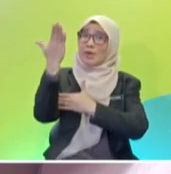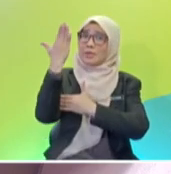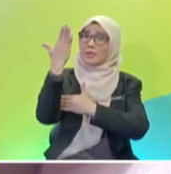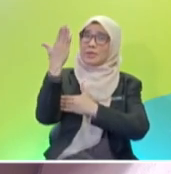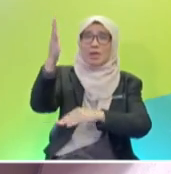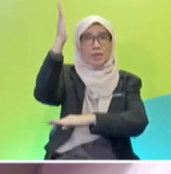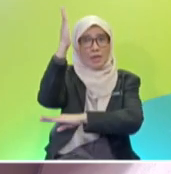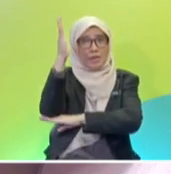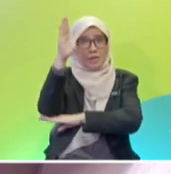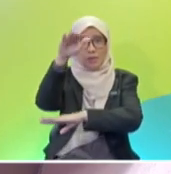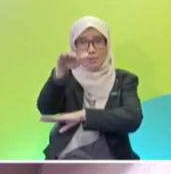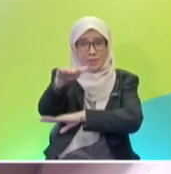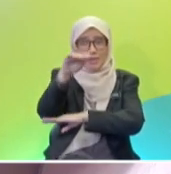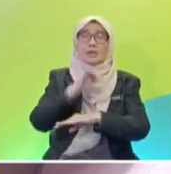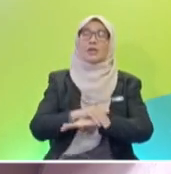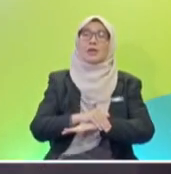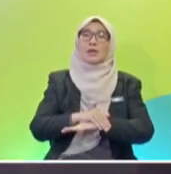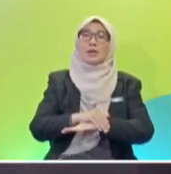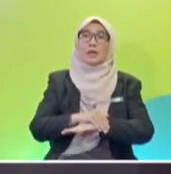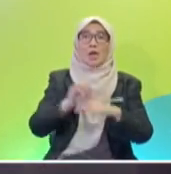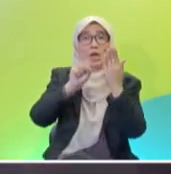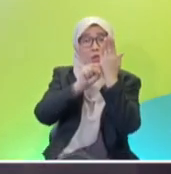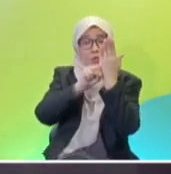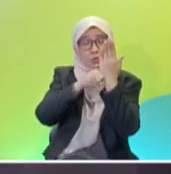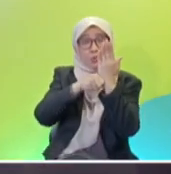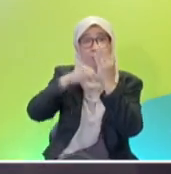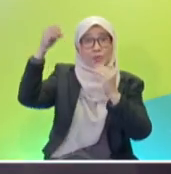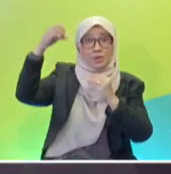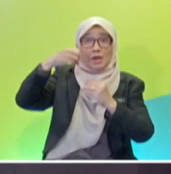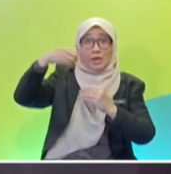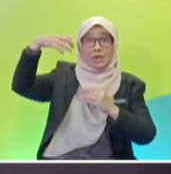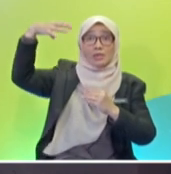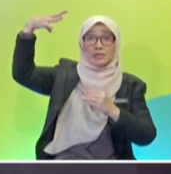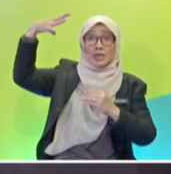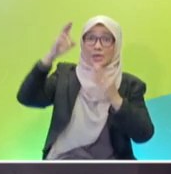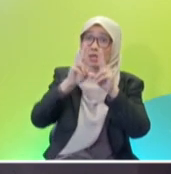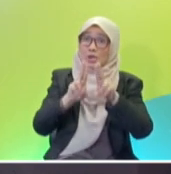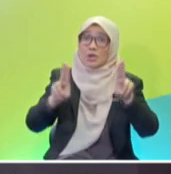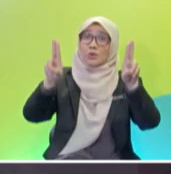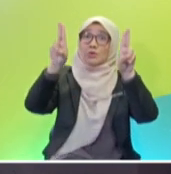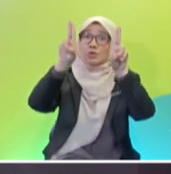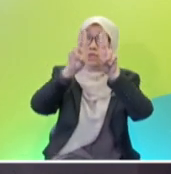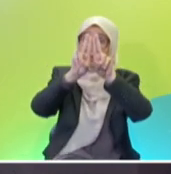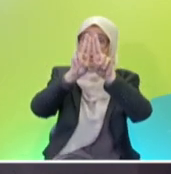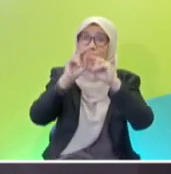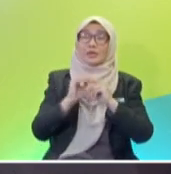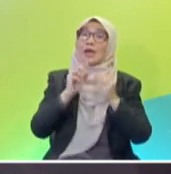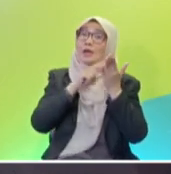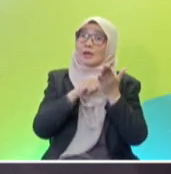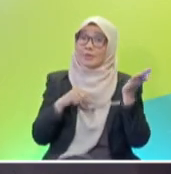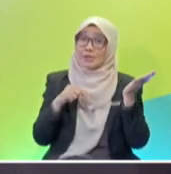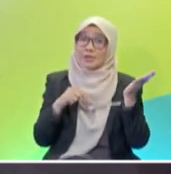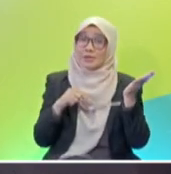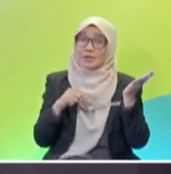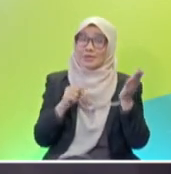Sumber cahaya utama yang kita gunakan? Kalau di tengah hari cikgu? Ya, siang hari. Siang hari.